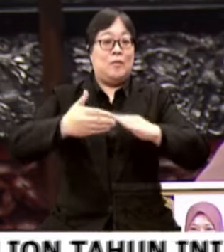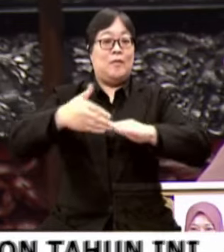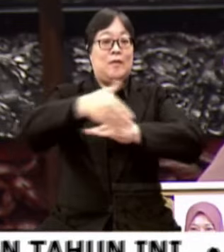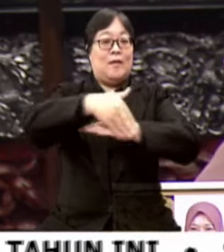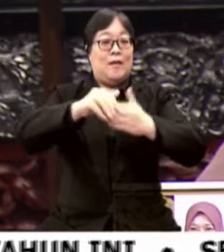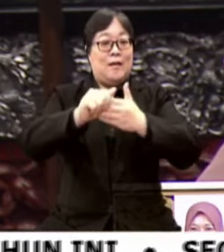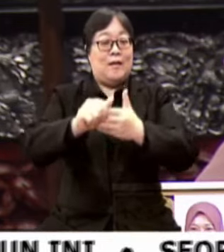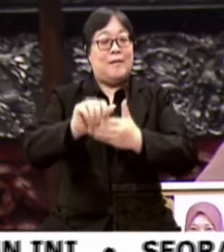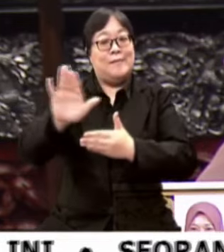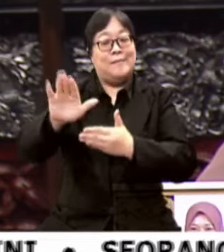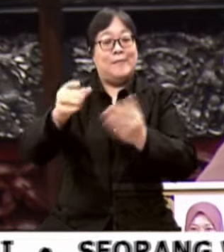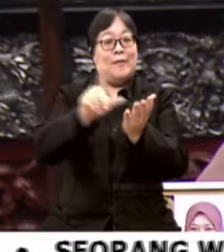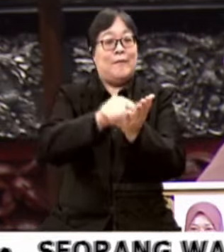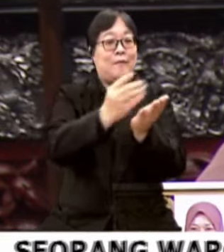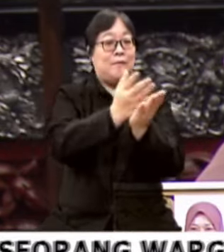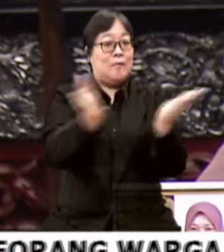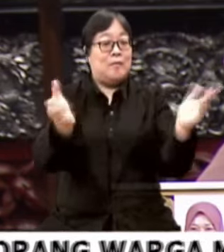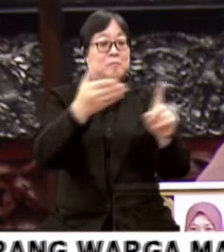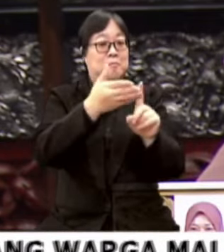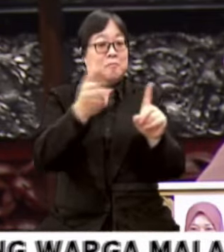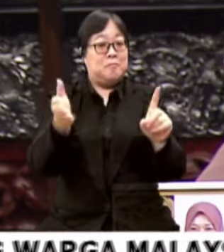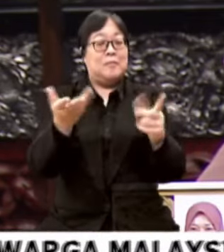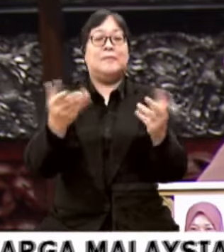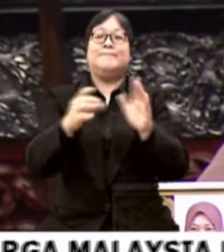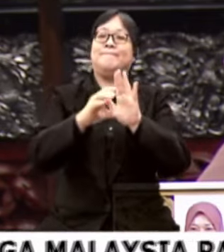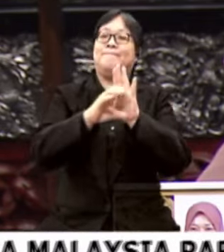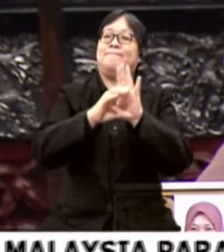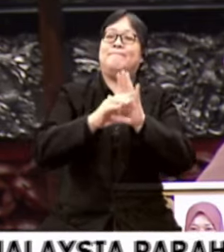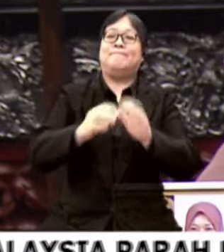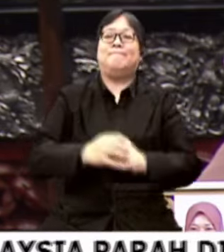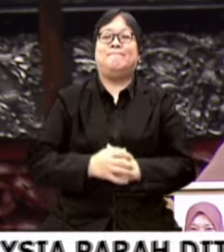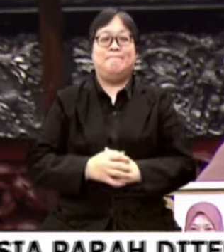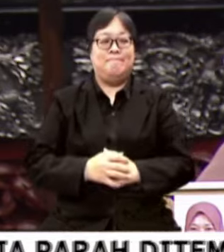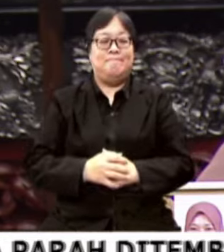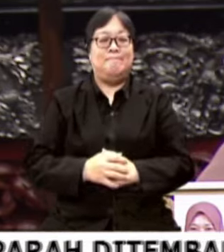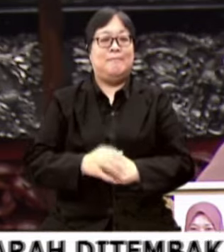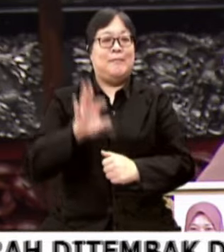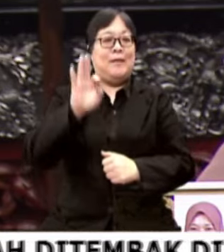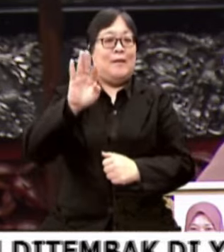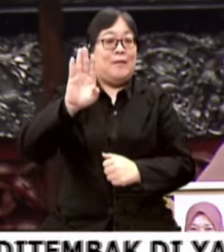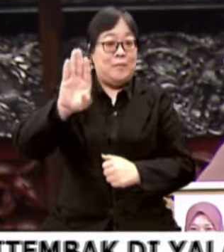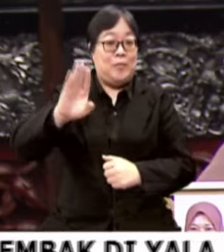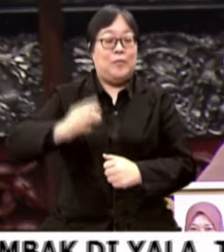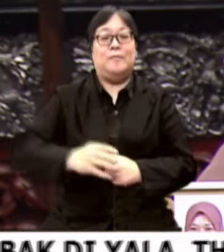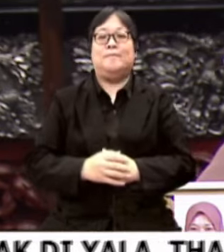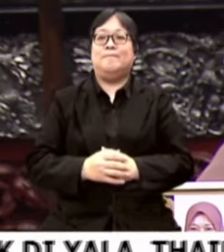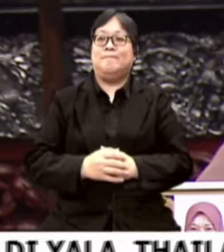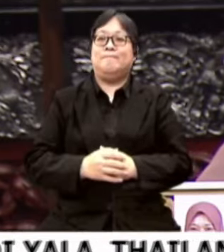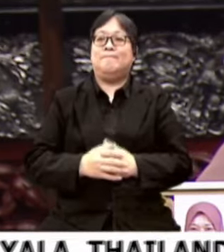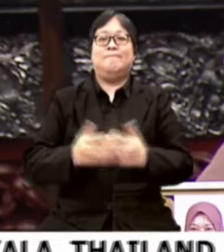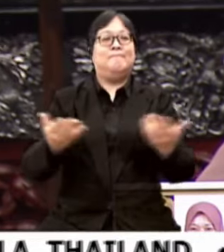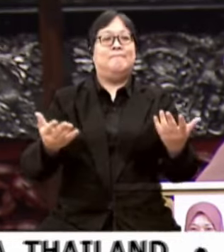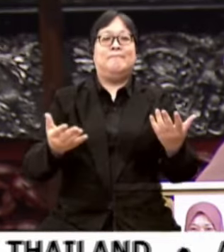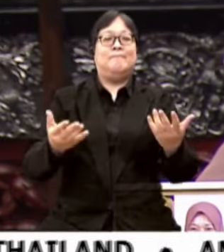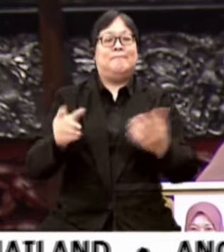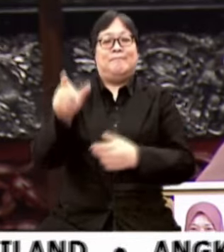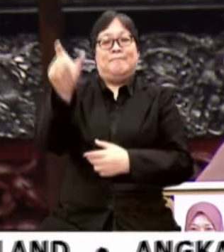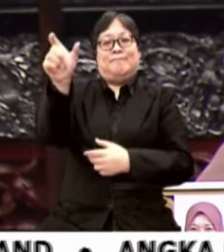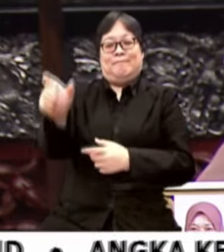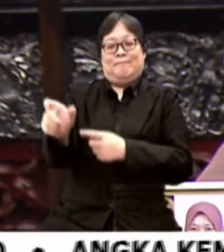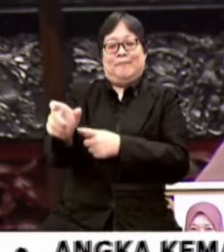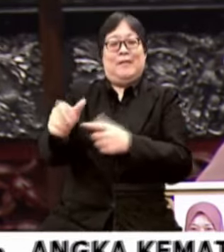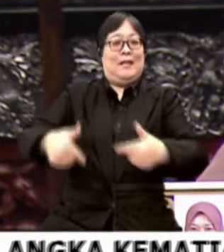platform itu sendiri melanggar sebagai contoh di Facebook sekiranya seorang pengguna